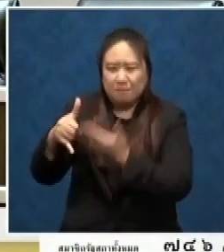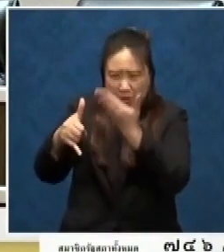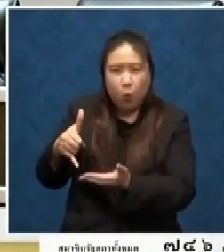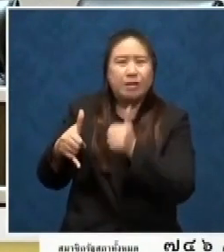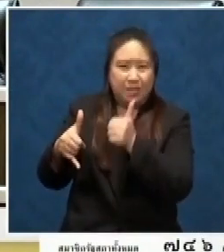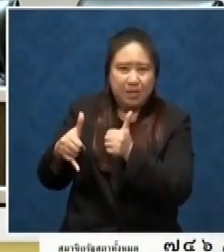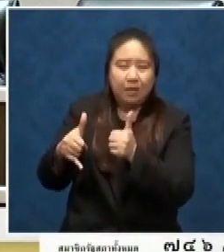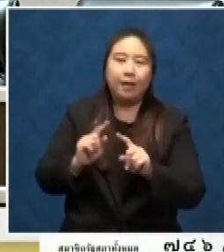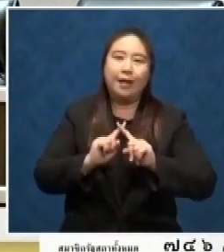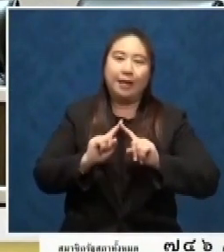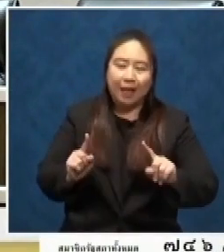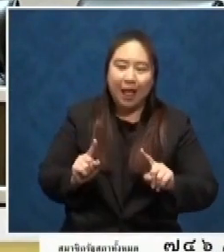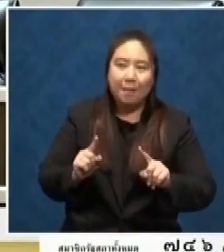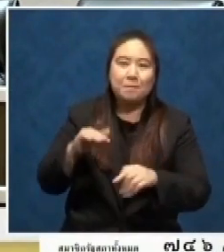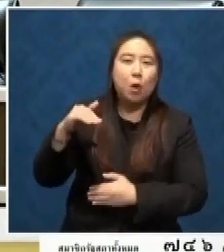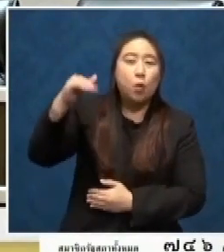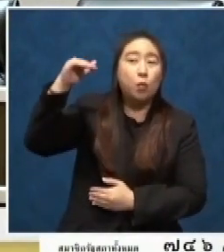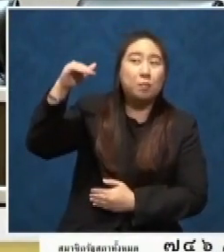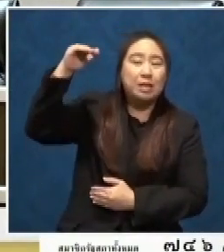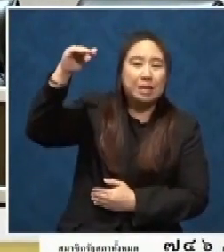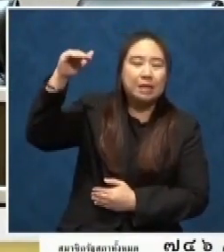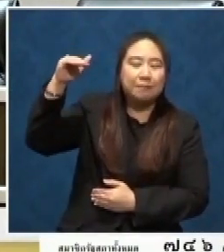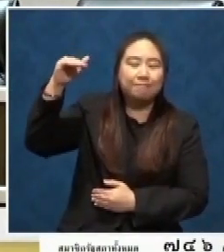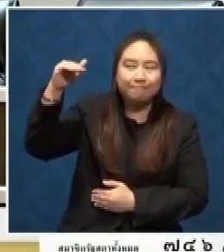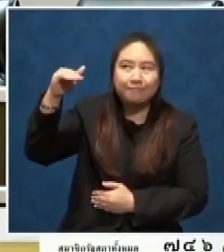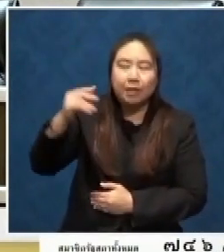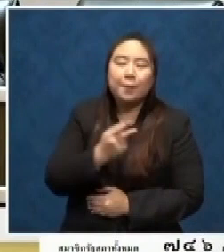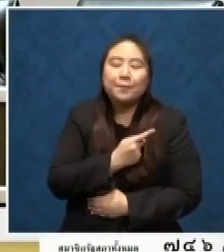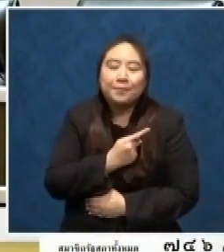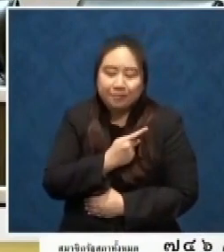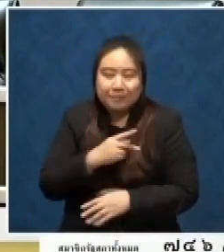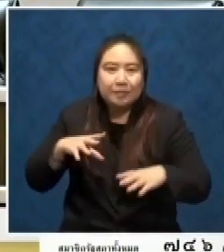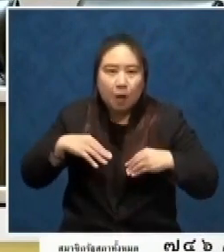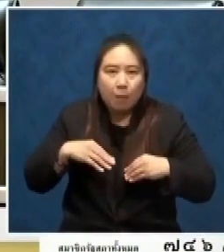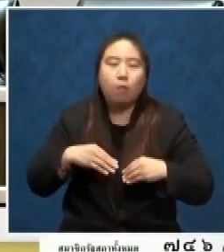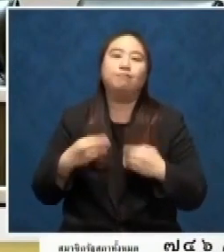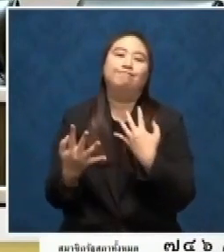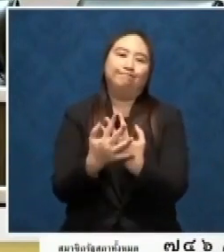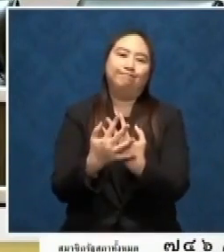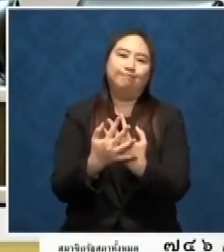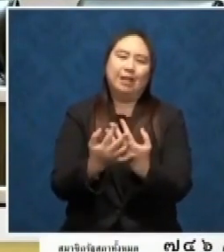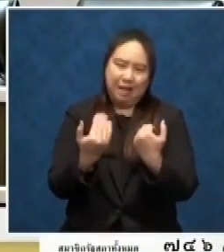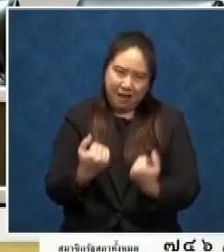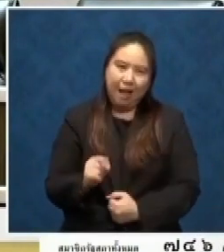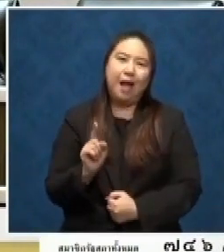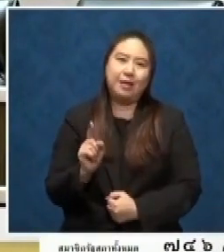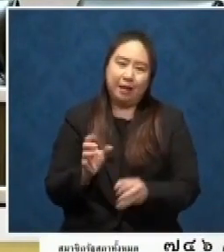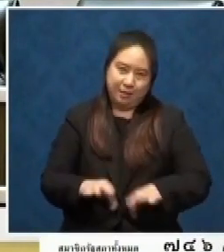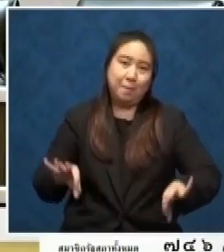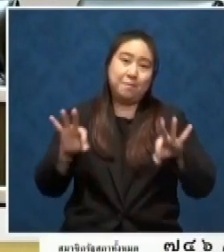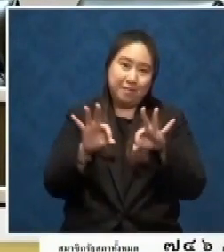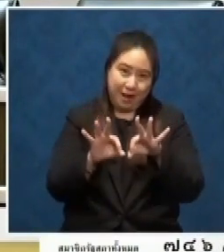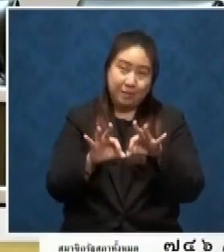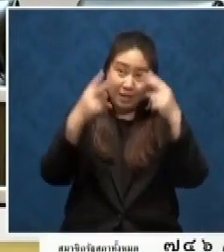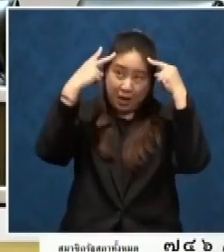แต่เพราะเึงใจลูกพี่ก็มีอันเป็นไปอย่างน่าเสียดายบทเรียนเหล่านี้เป็นบทเรียนที่มีค่ายิ่งสำหรับท่านนายก